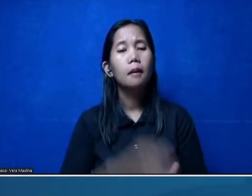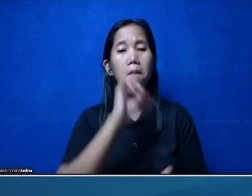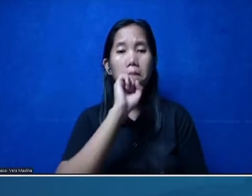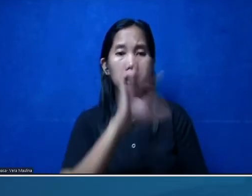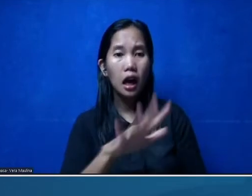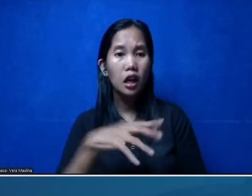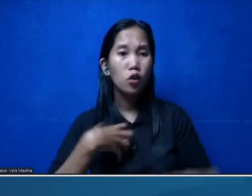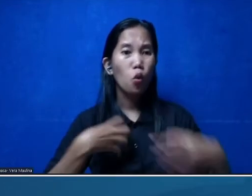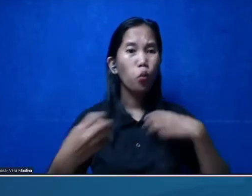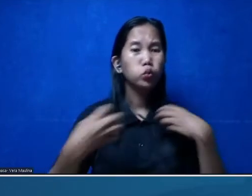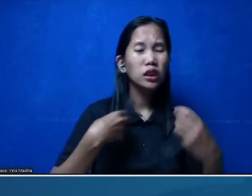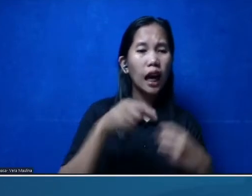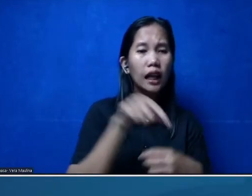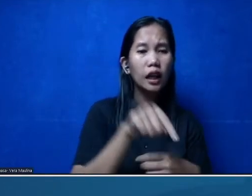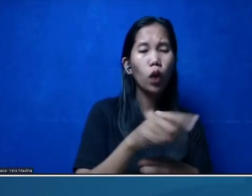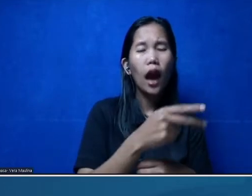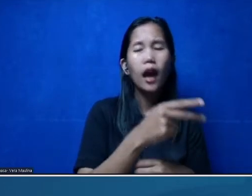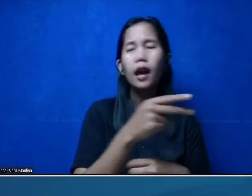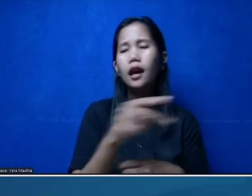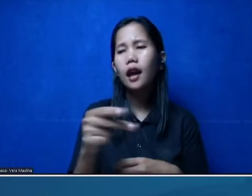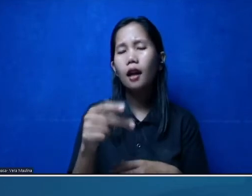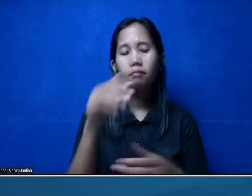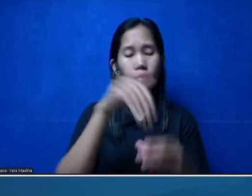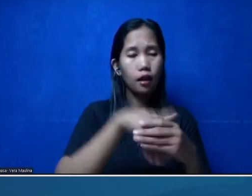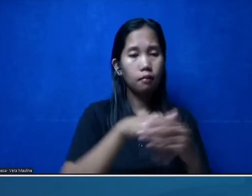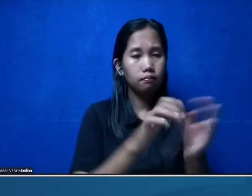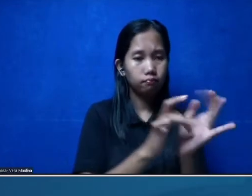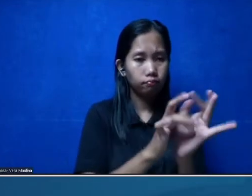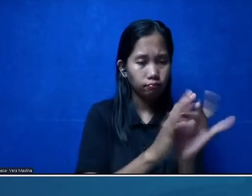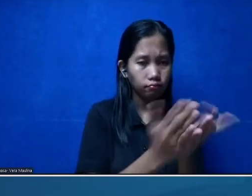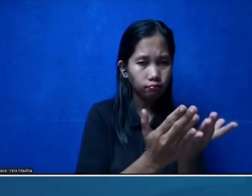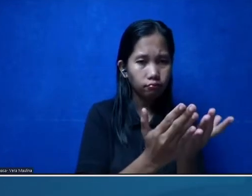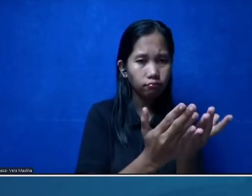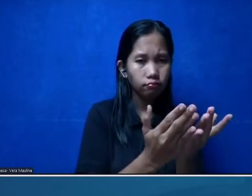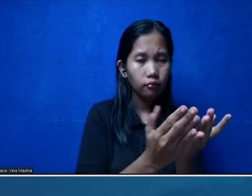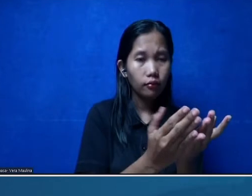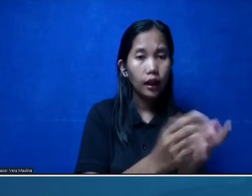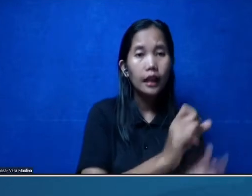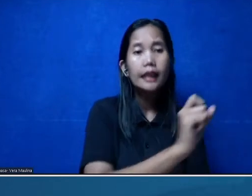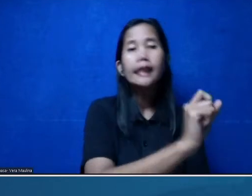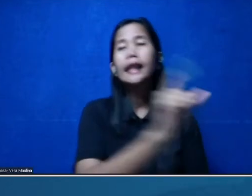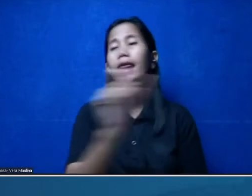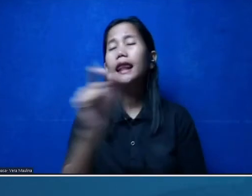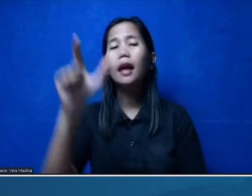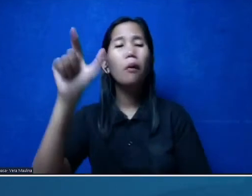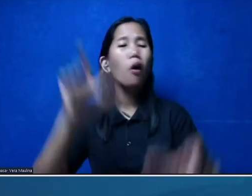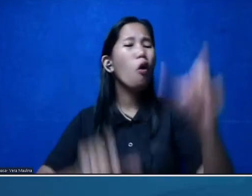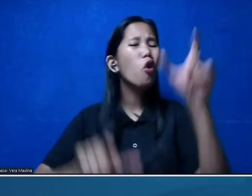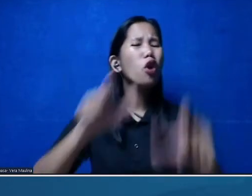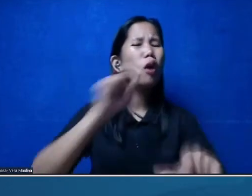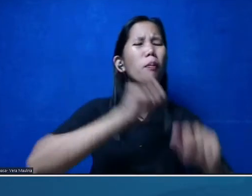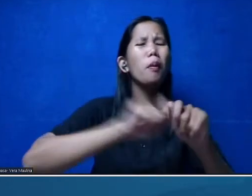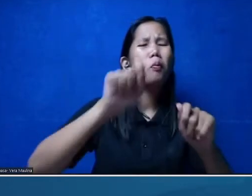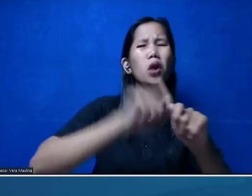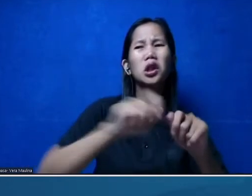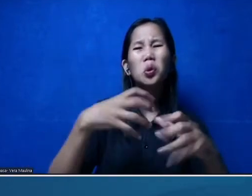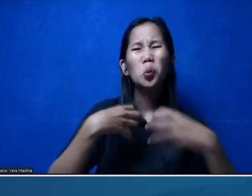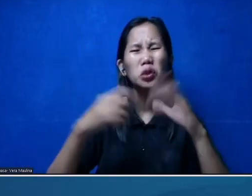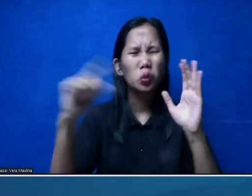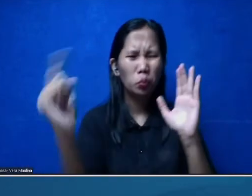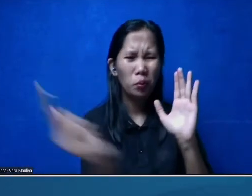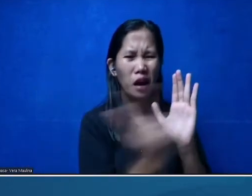setiap orang yang letusan melanggar juga kumal sebab dosa ialah pelanggaran hukum